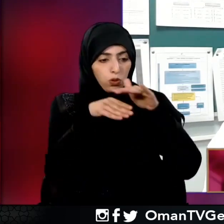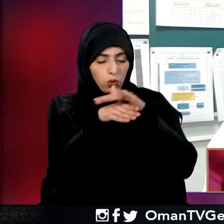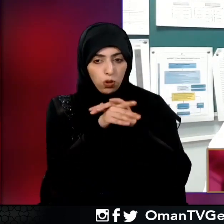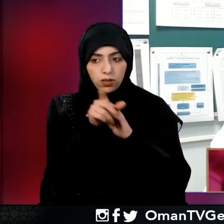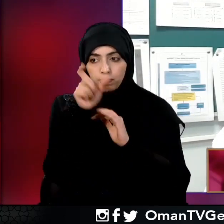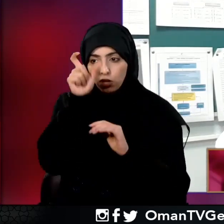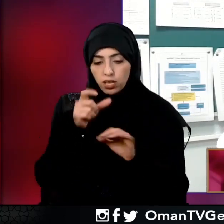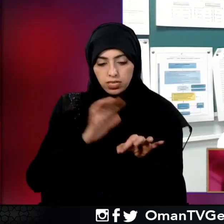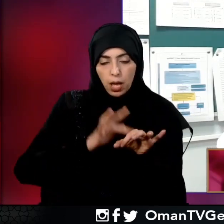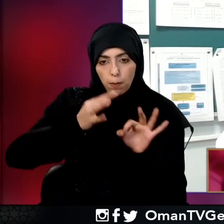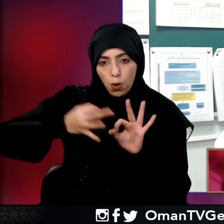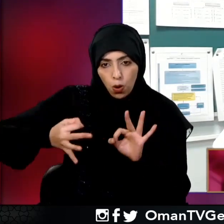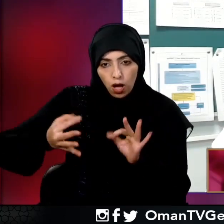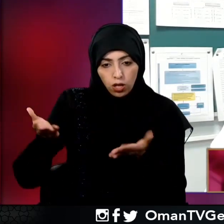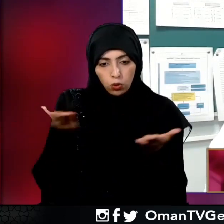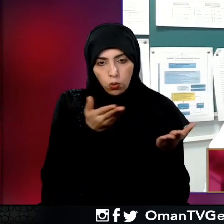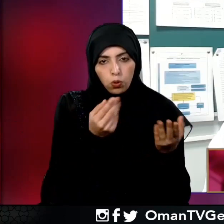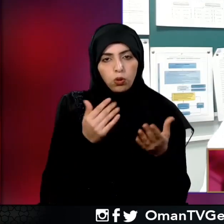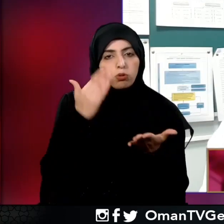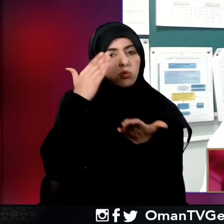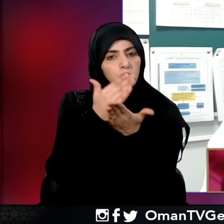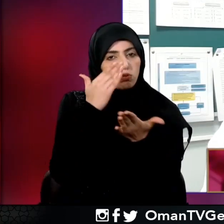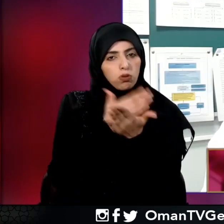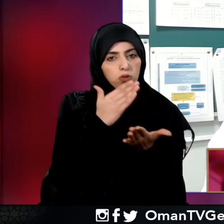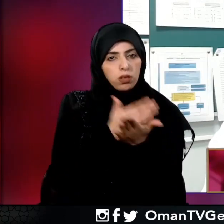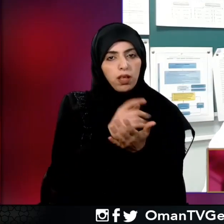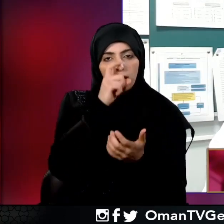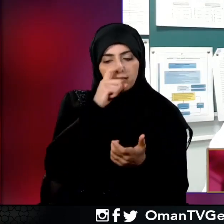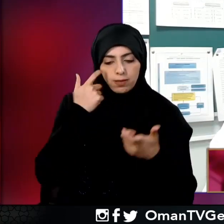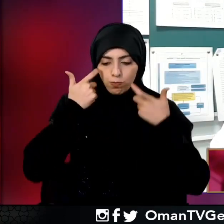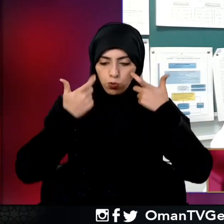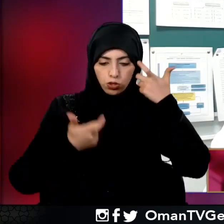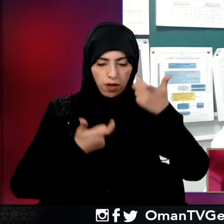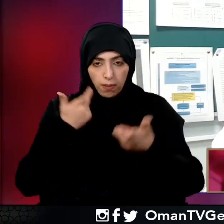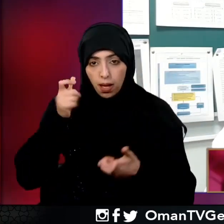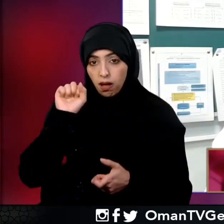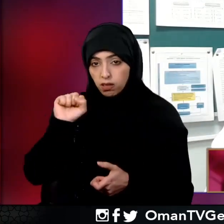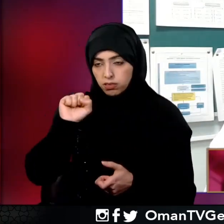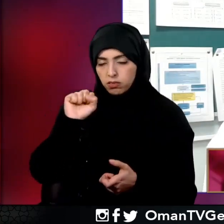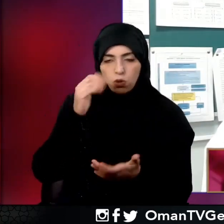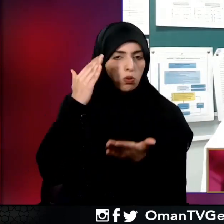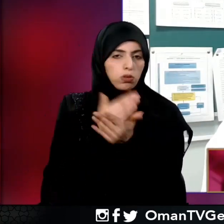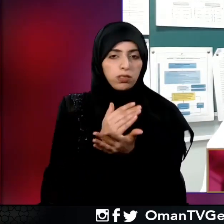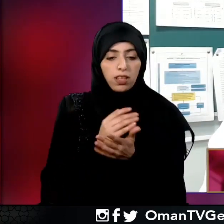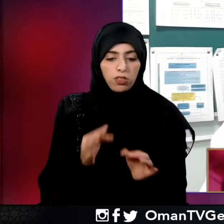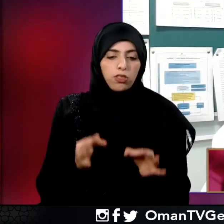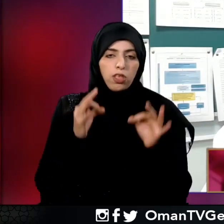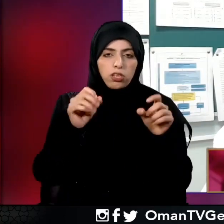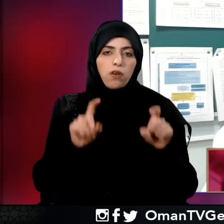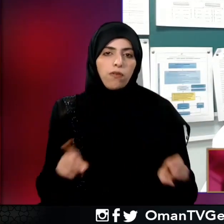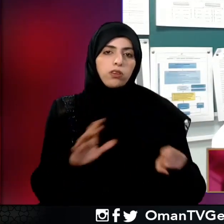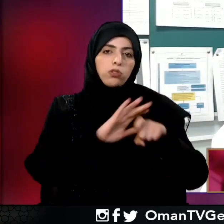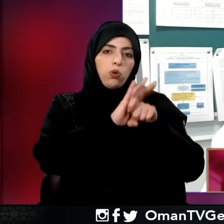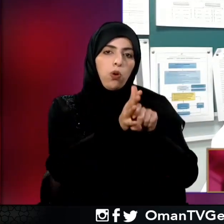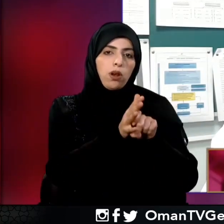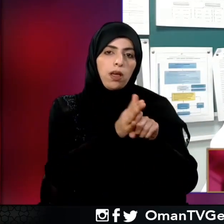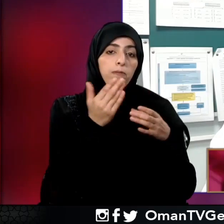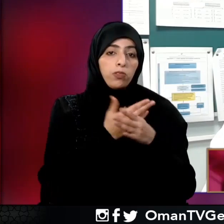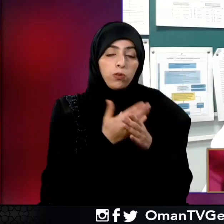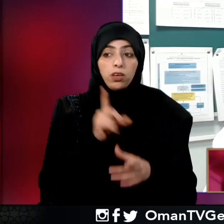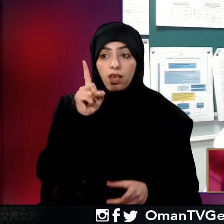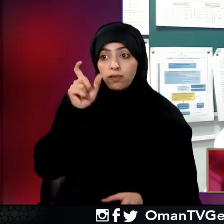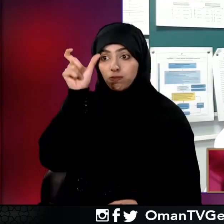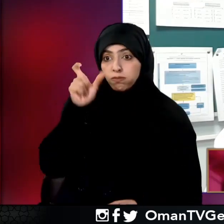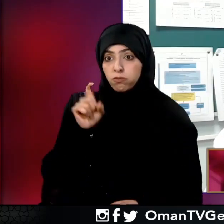مثلا التقييد في المستشفى، عملية متابعة في بعض العيادات، ولكن هذا لا يمنع من أن